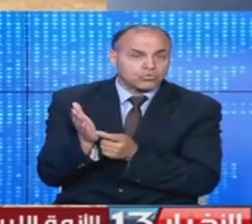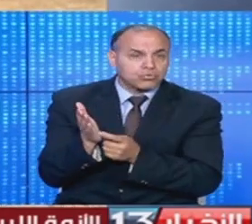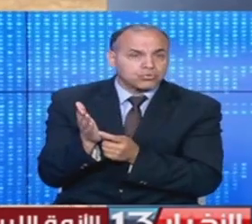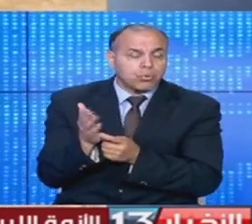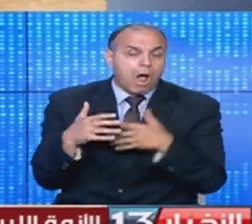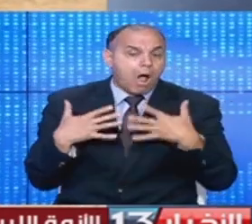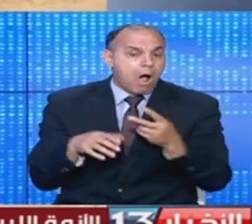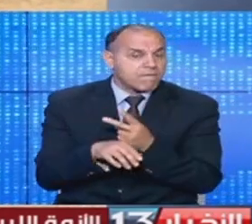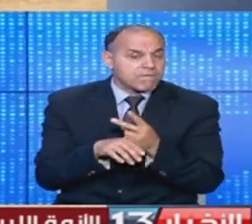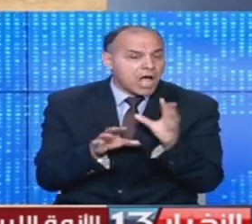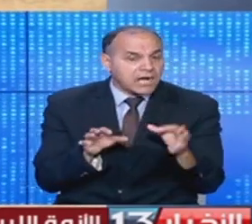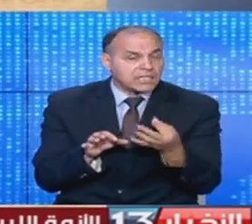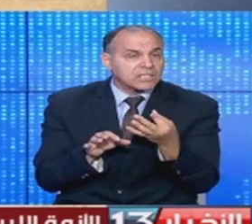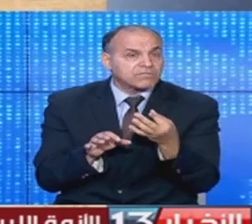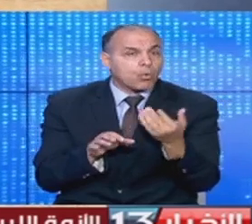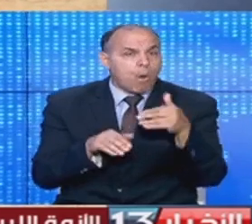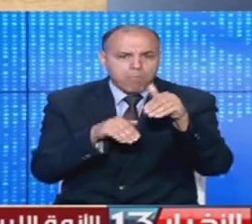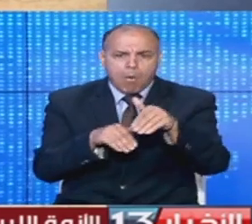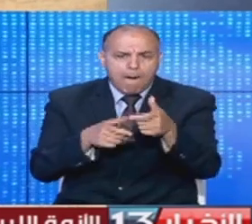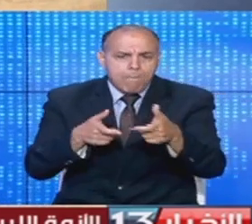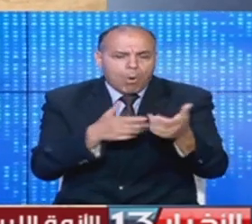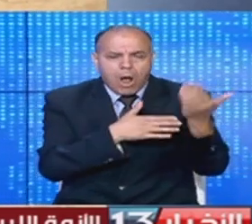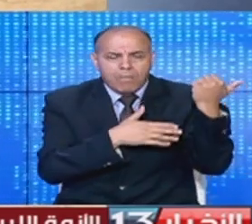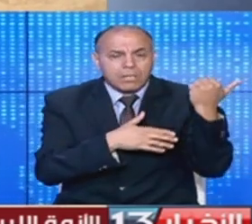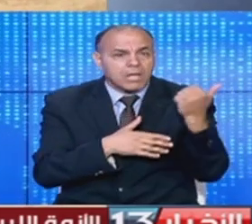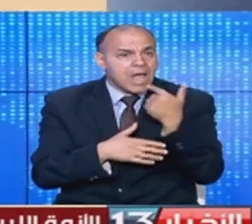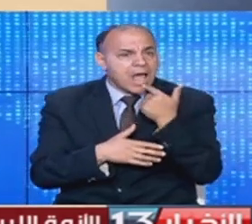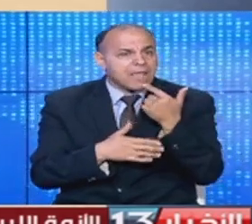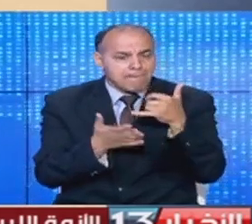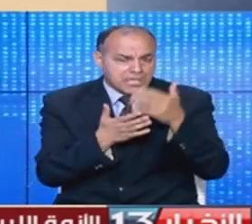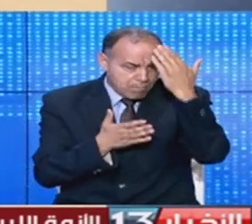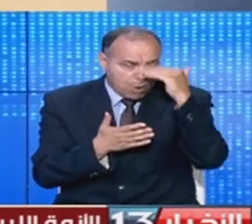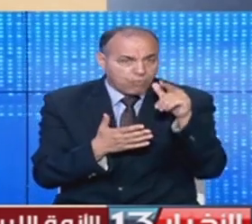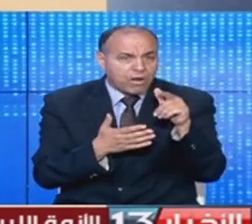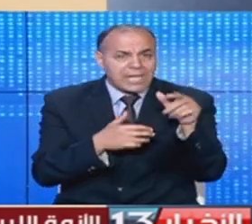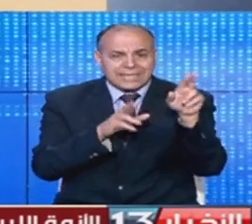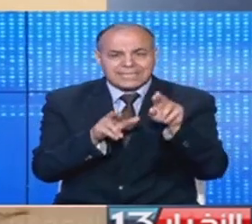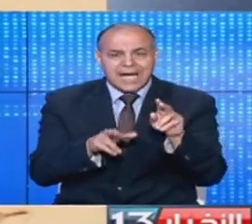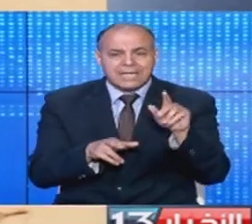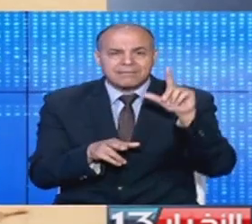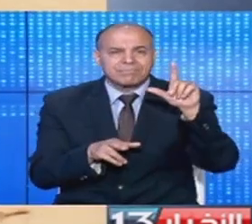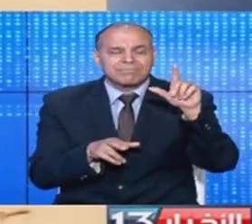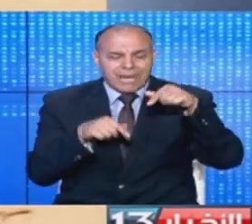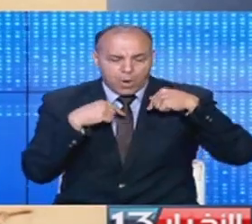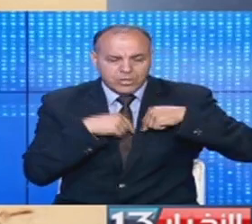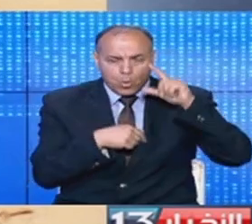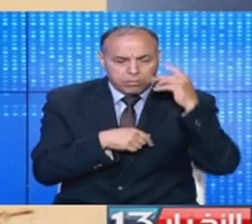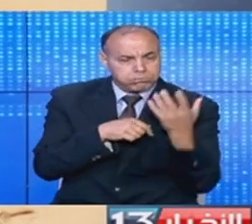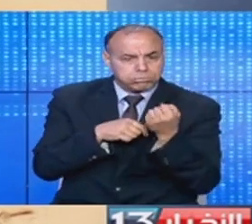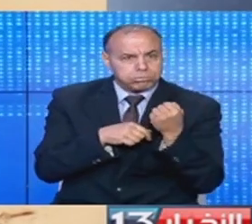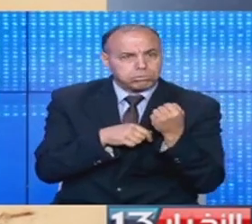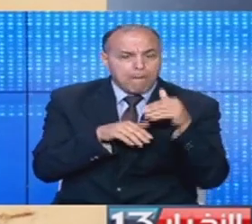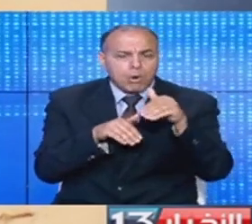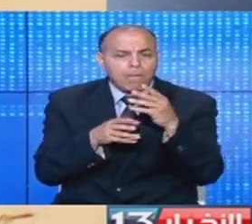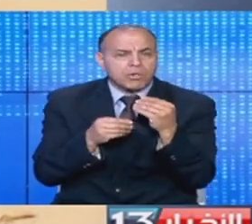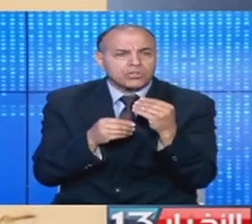بالمروعة عن اكتشاف مقابر جماعية خلال الأيام الماضية في ترهونة بعد استعادة قوات حكومة الوفاق الوطني للبلدة